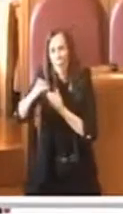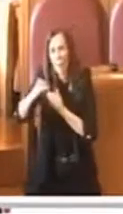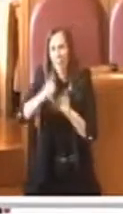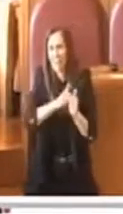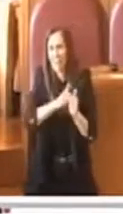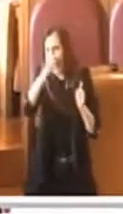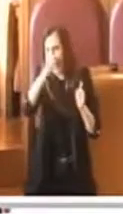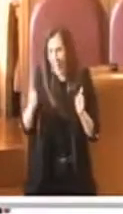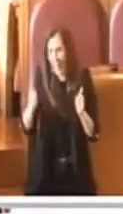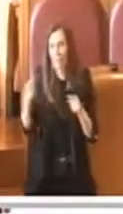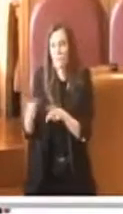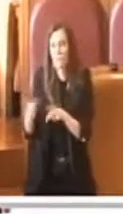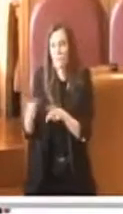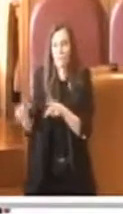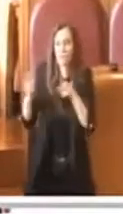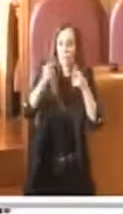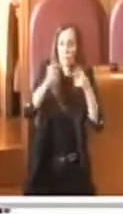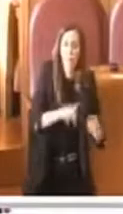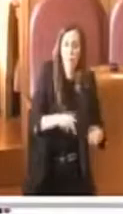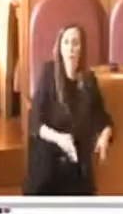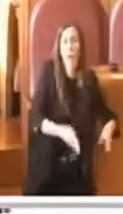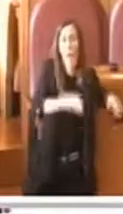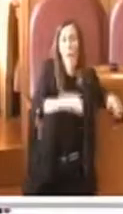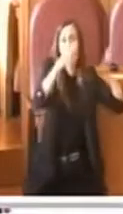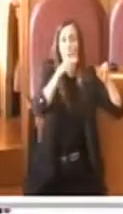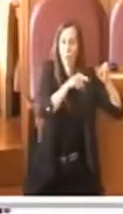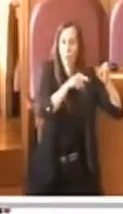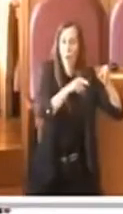immobile che è di Roma Capitale e quindi a costo zero.